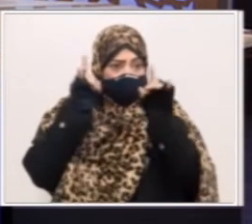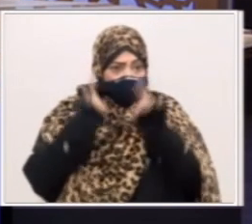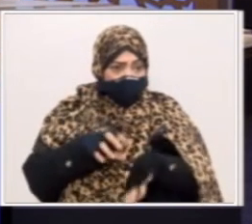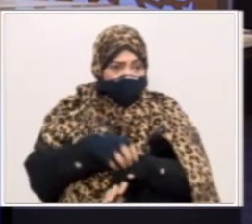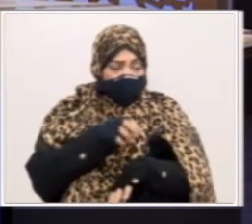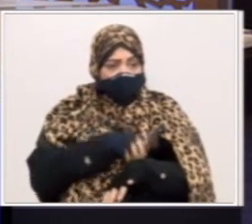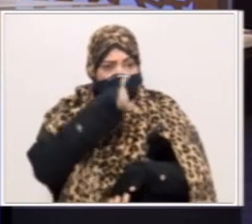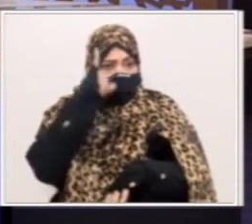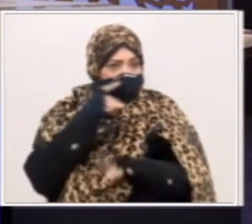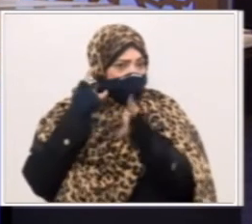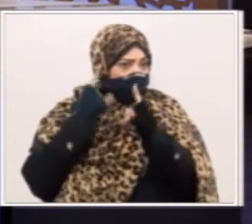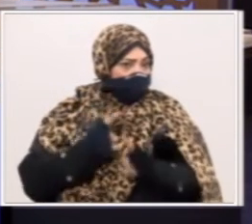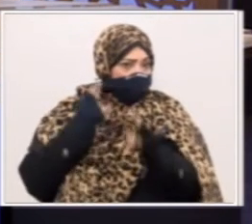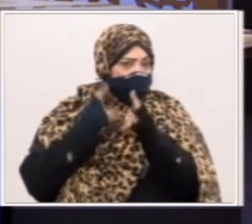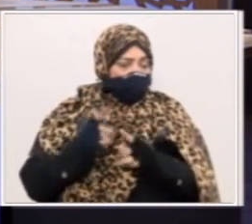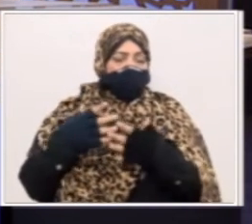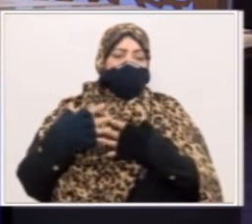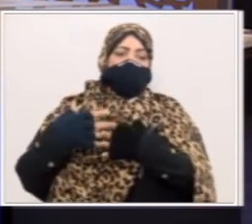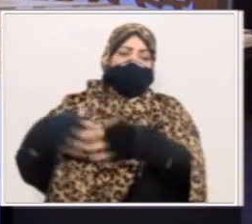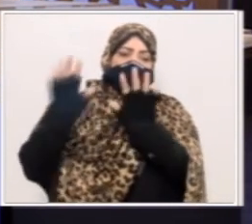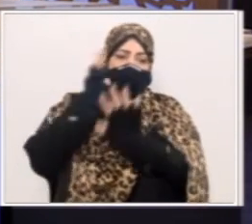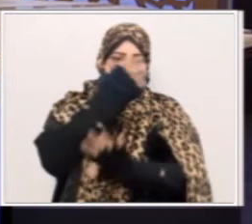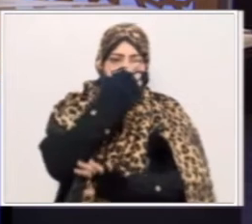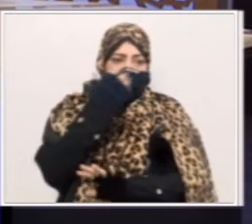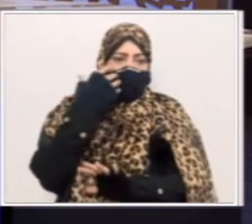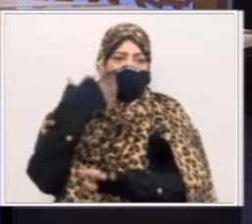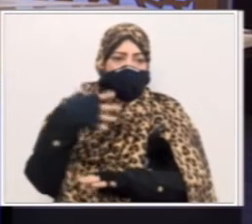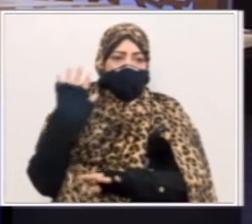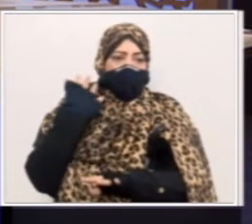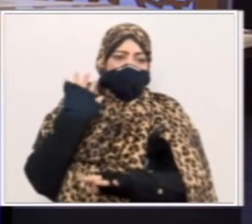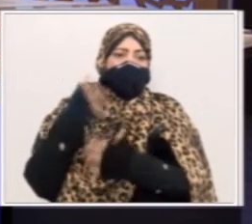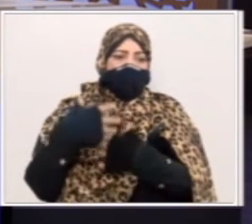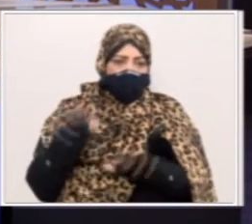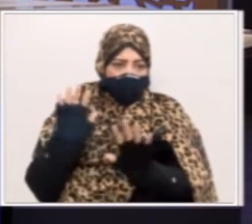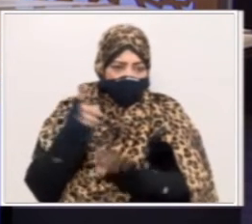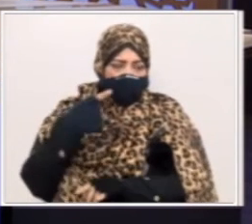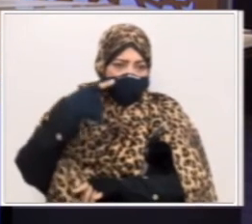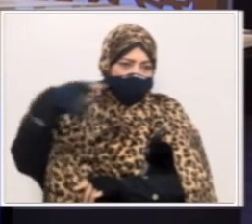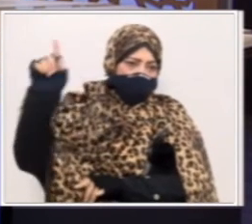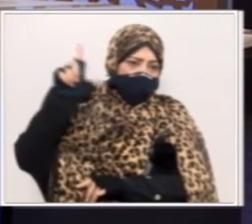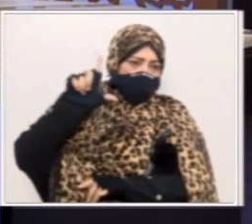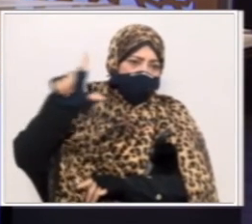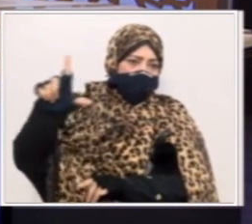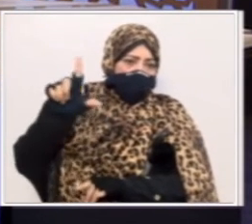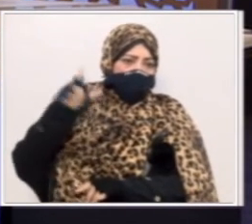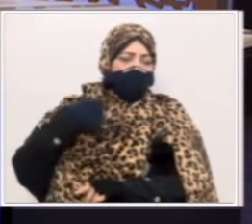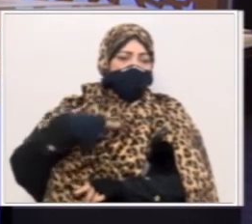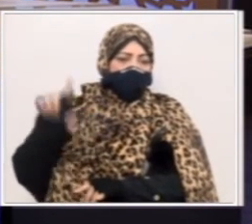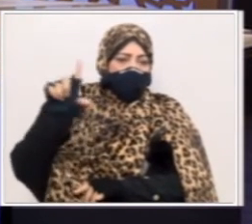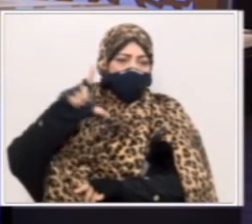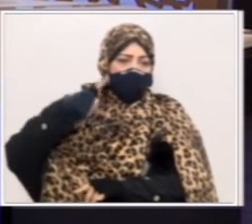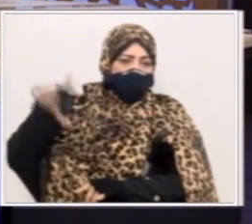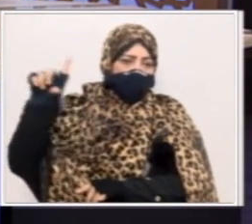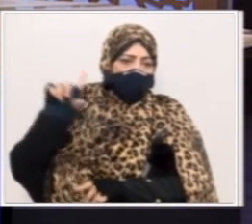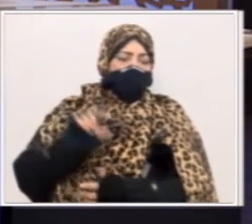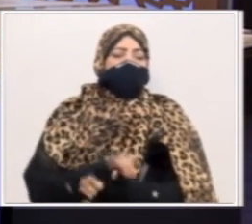شيء عليه وصومه صحيح. نعم. وكذلك قوله عليه الصلاة والسلام أفطر الحاجم